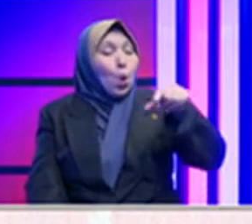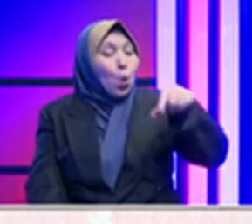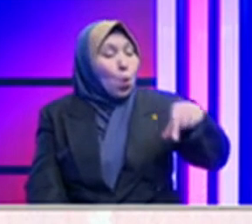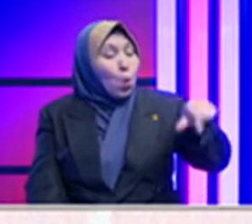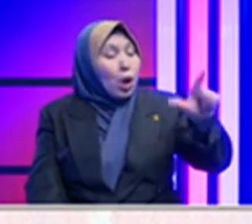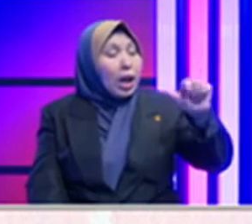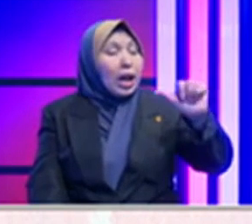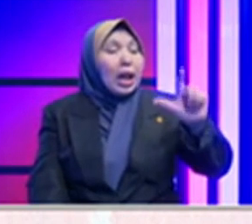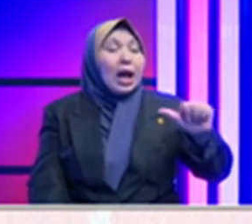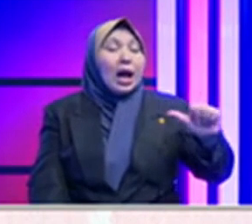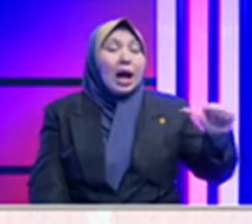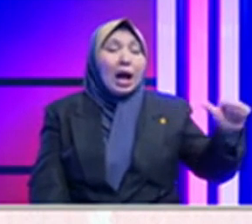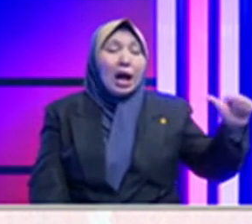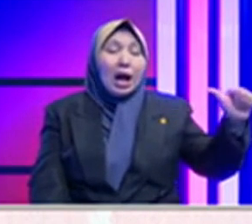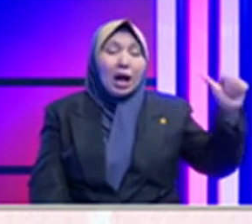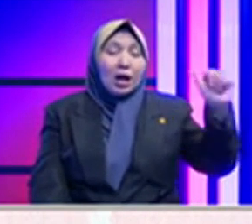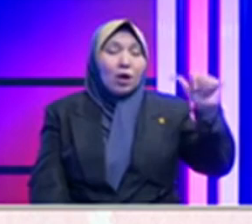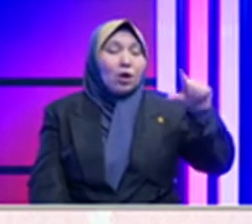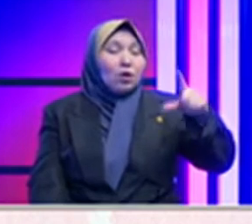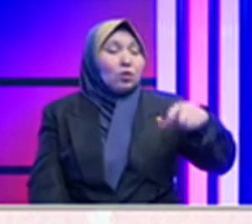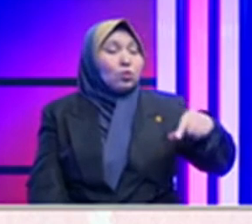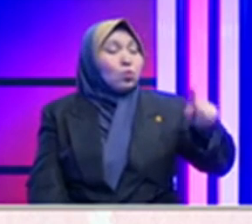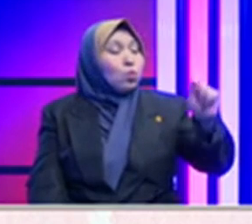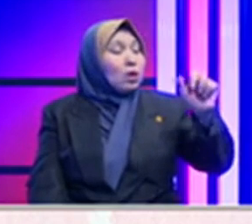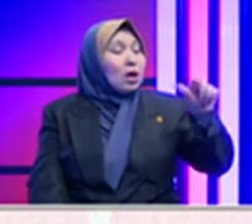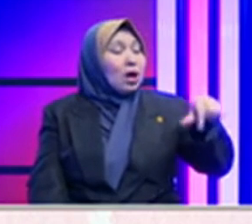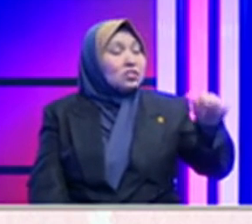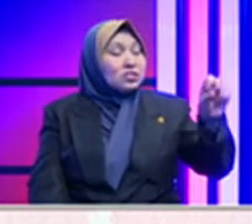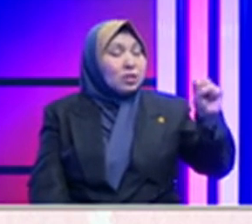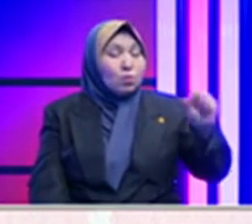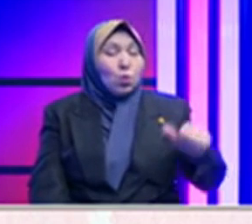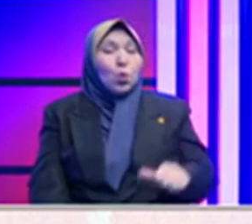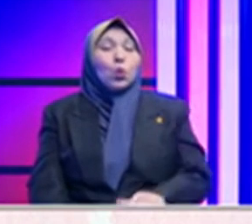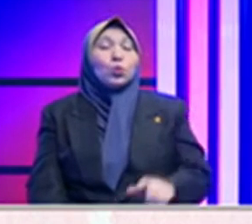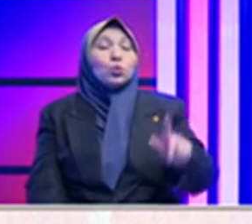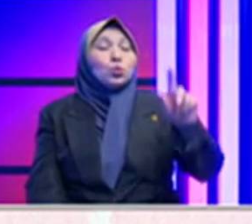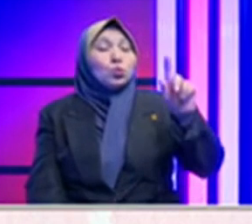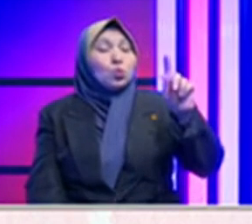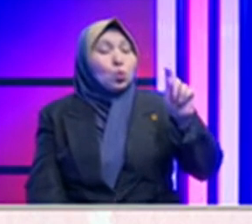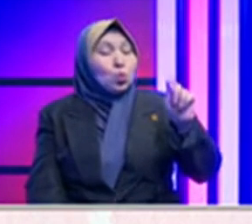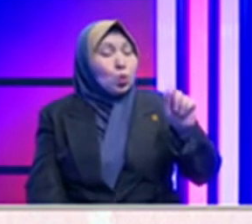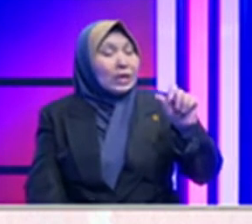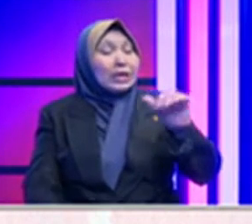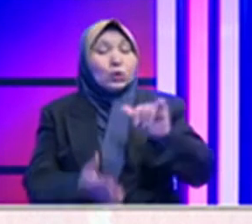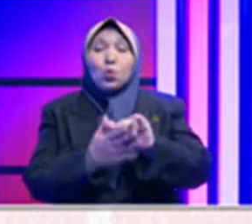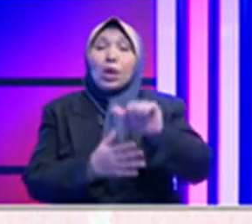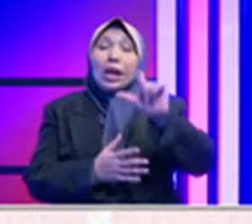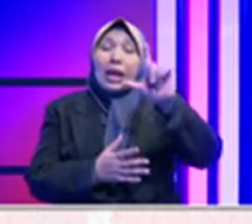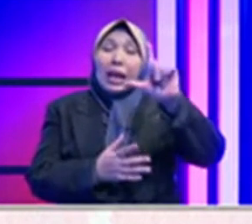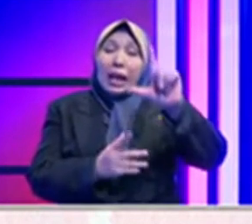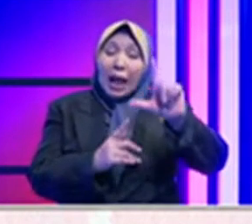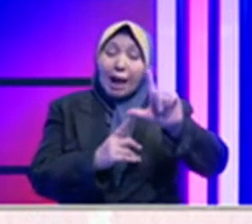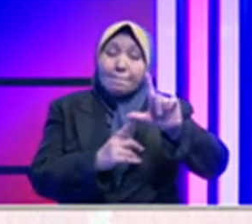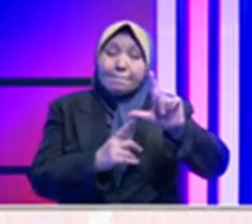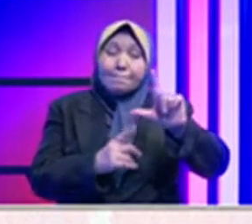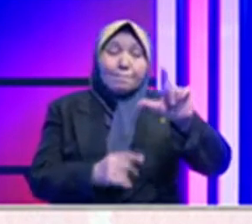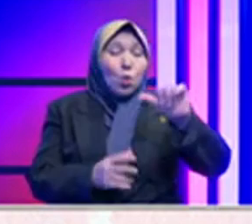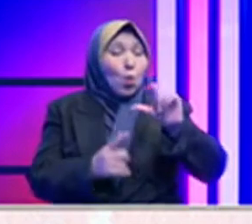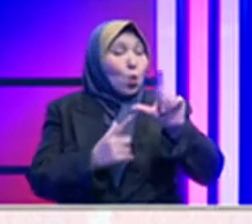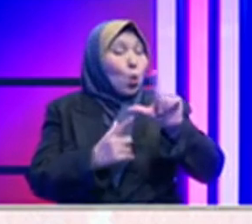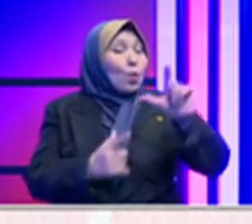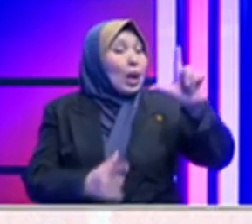wulele tuk oshimu bila kelayakan itu program maksudnya keadaan